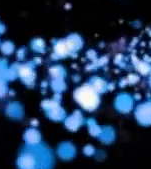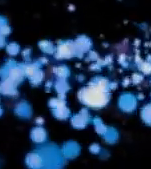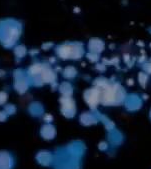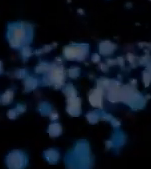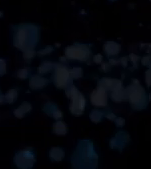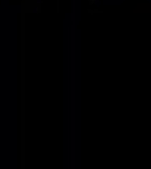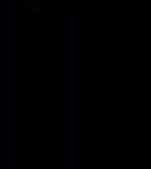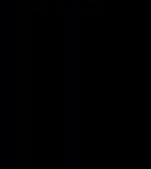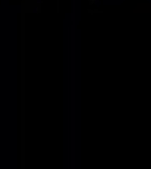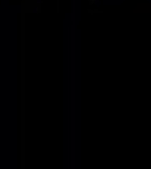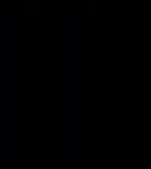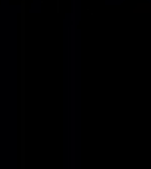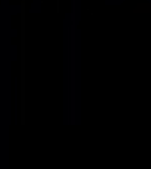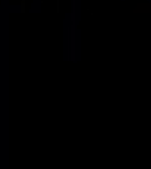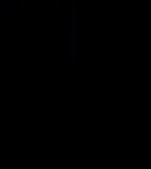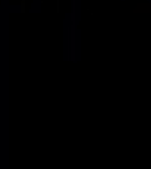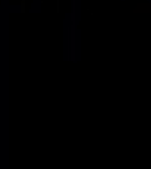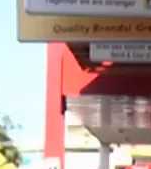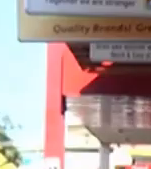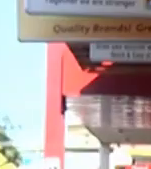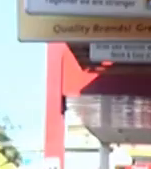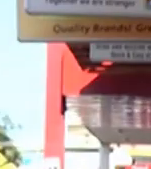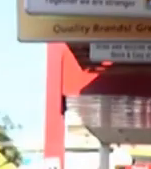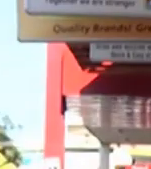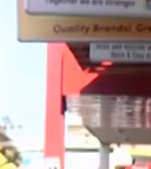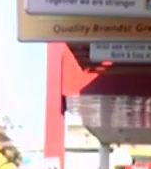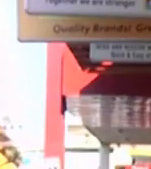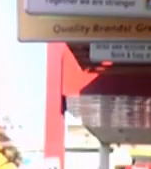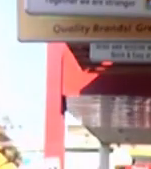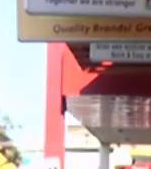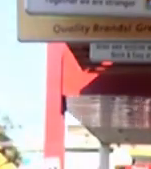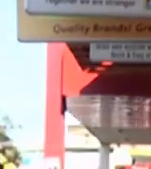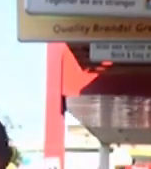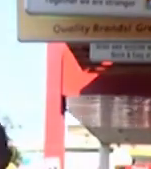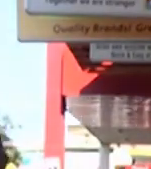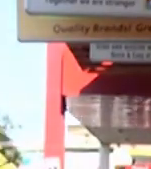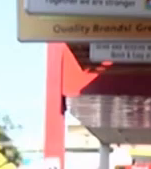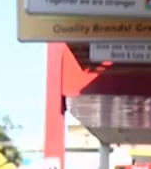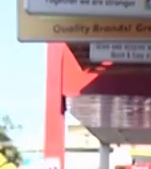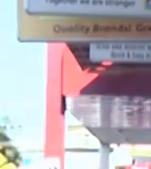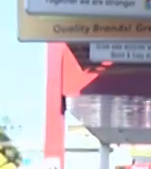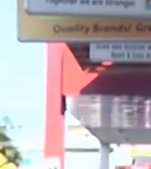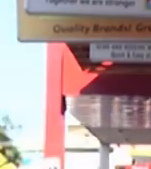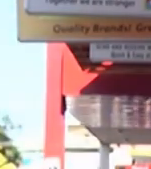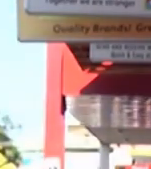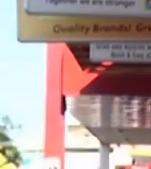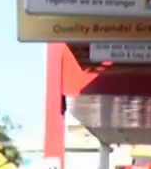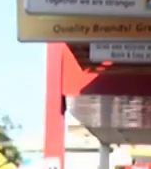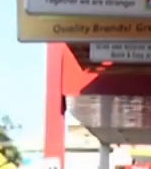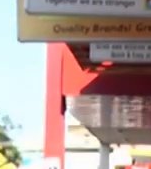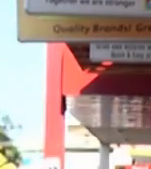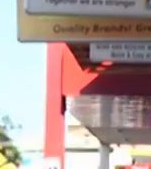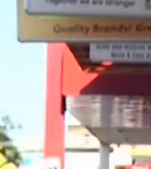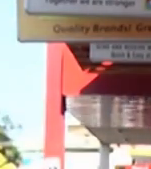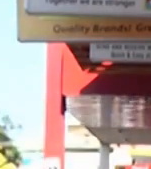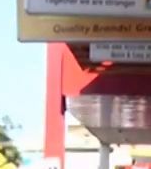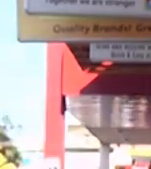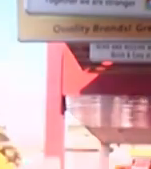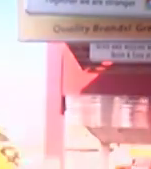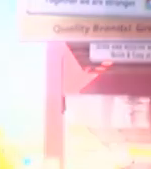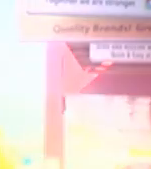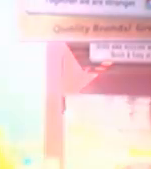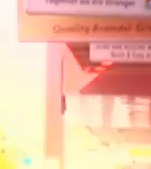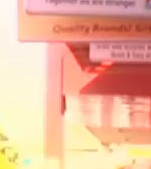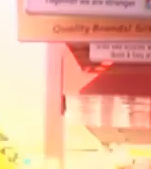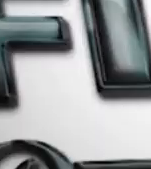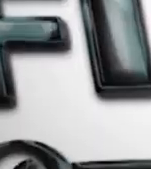Baik tu dia jadi berapa tahu रेडियो फीजी बहुत रेडियो फीजी